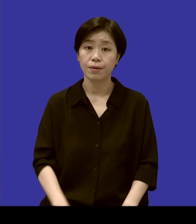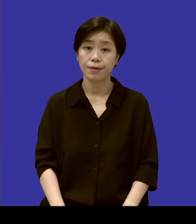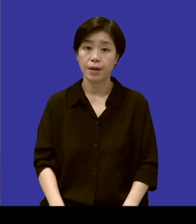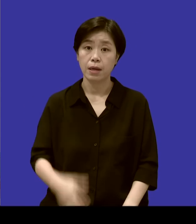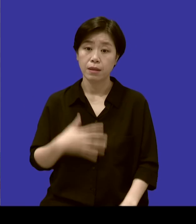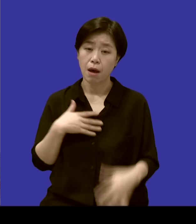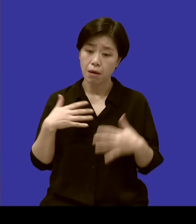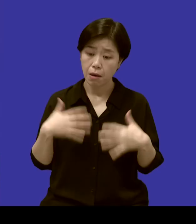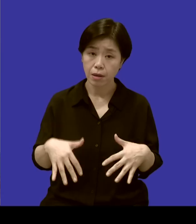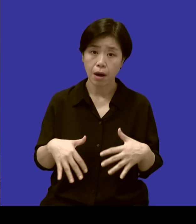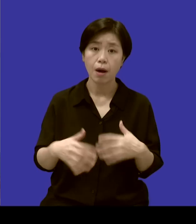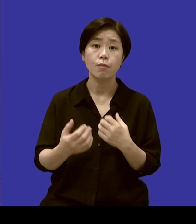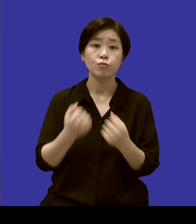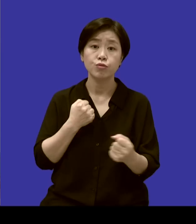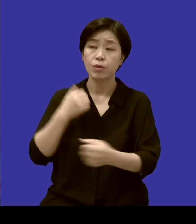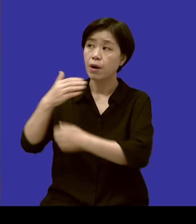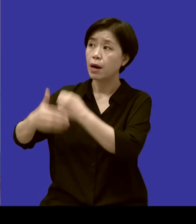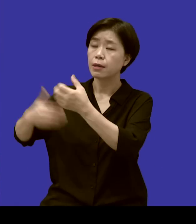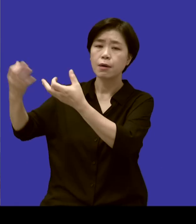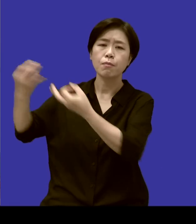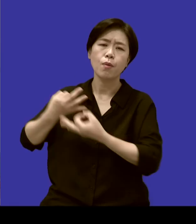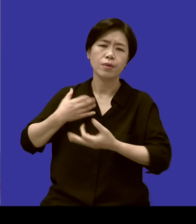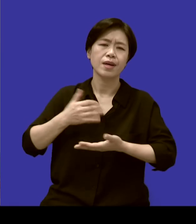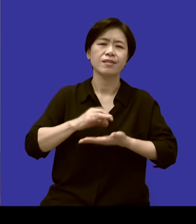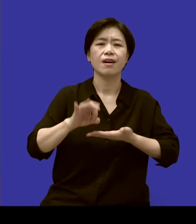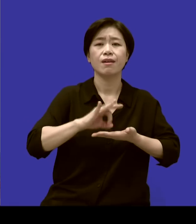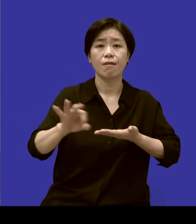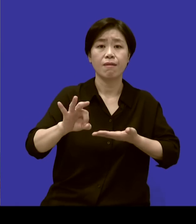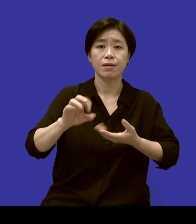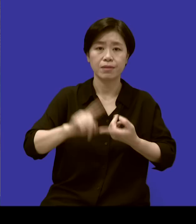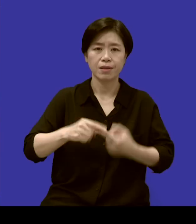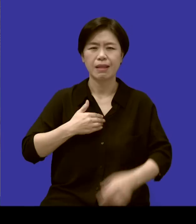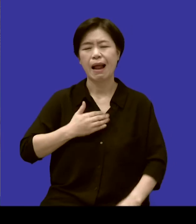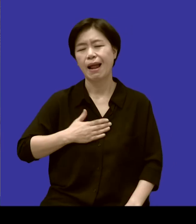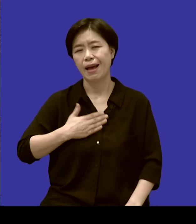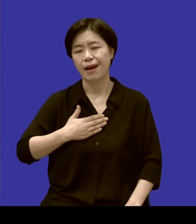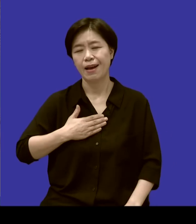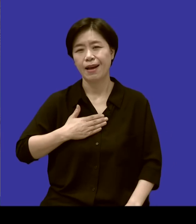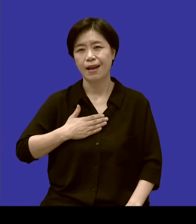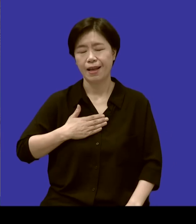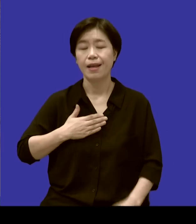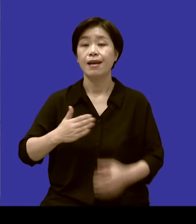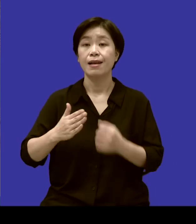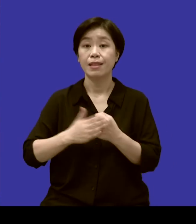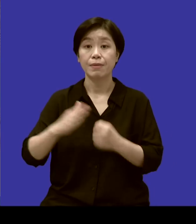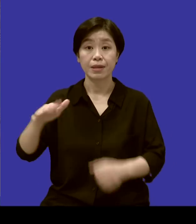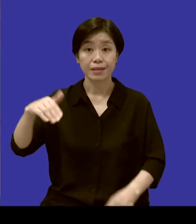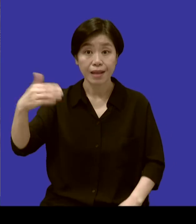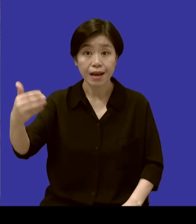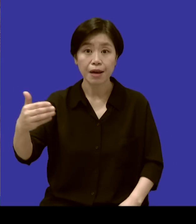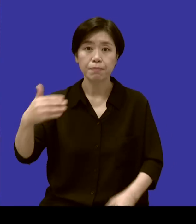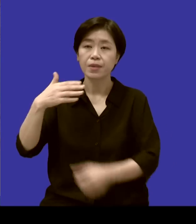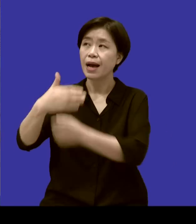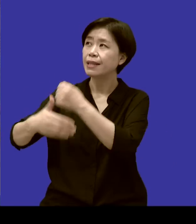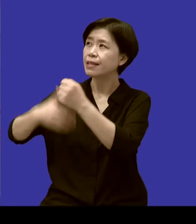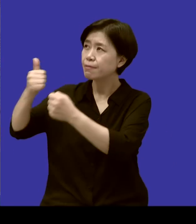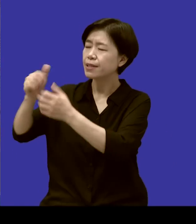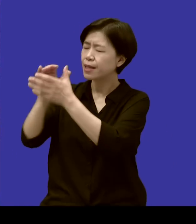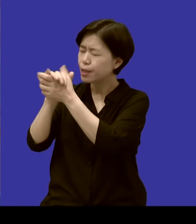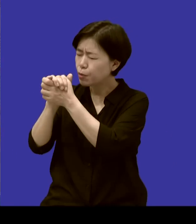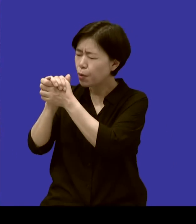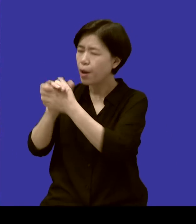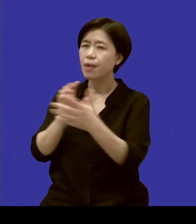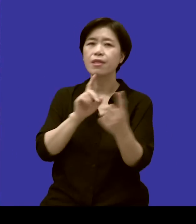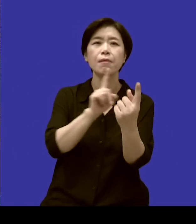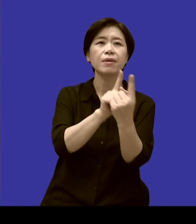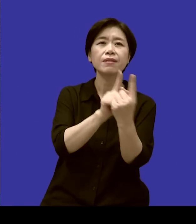연약함을 재료로 사용하셔서 다른 영혼들을 살리시는 것을 깨달았어요. 그래서 이제 그다음부터는 하나님의 만남의 축복을 기도하고